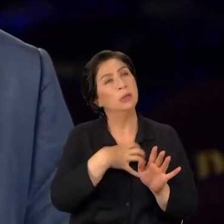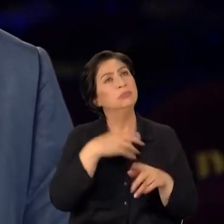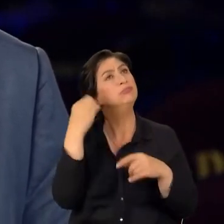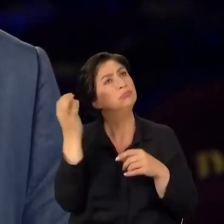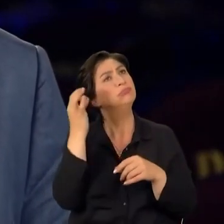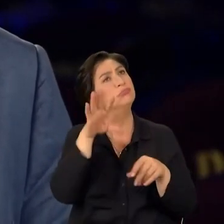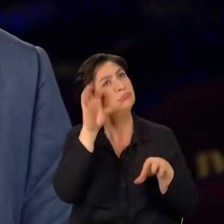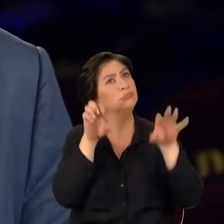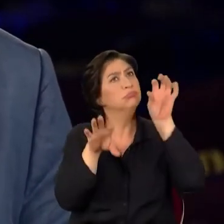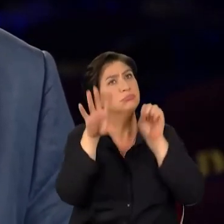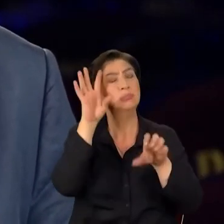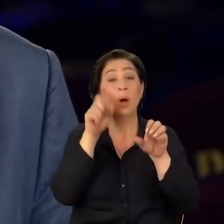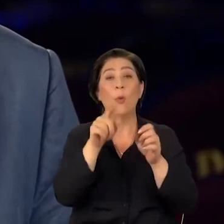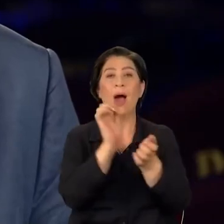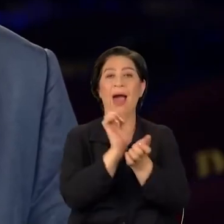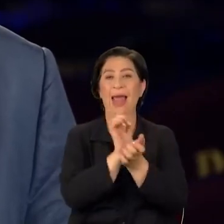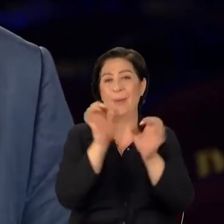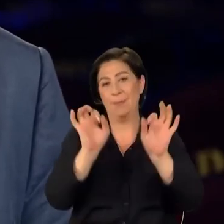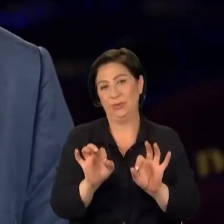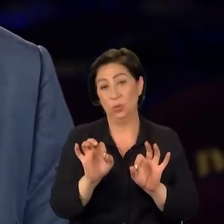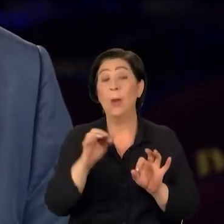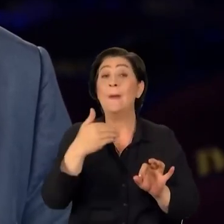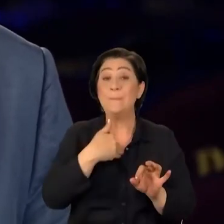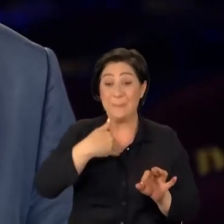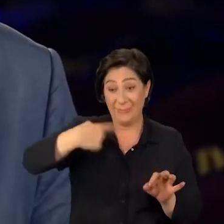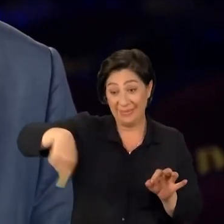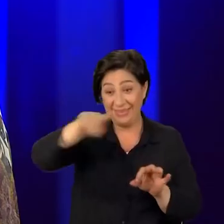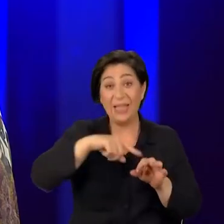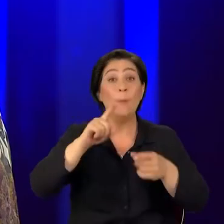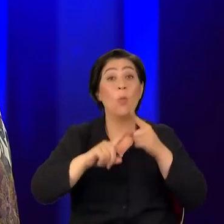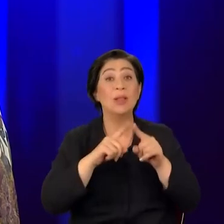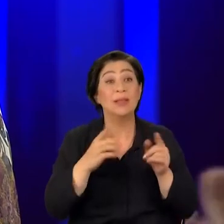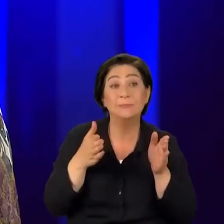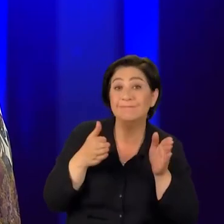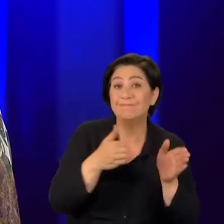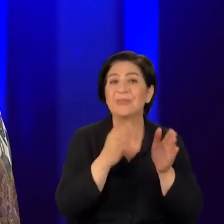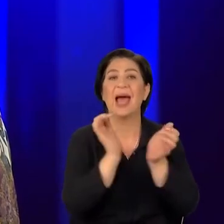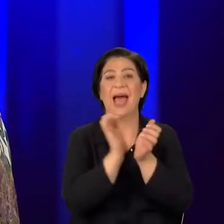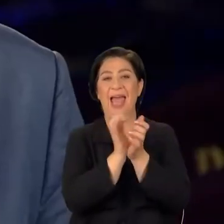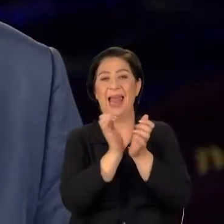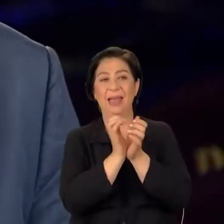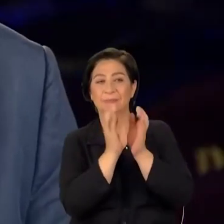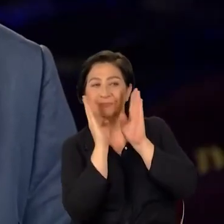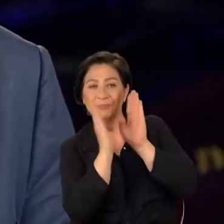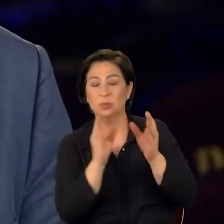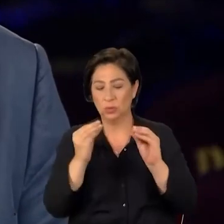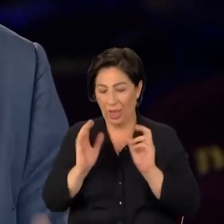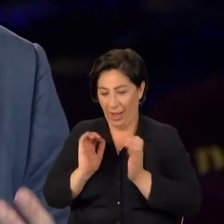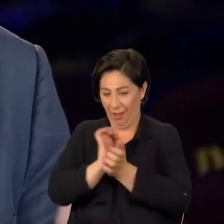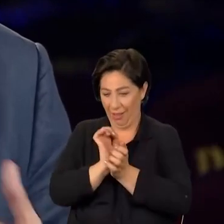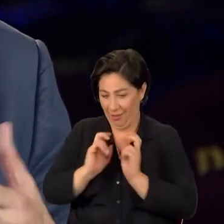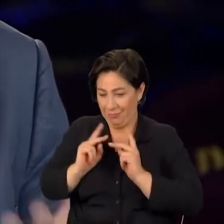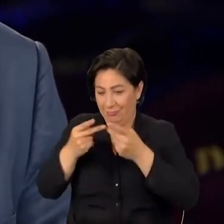Ama bu daha çok ailede oluşan bir şey. Ve bizde de siyasal eğilim en çok aileden çocuğa aktarılıyor. Ama